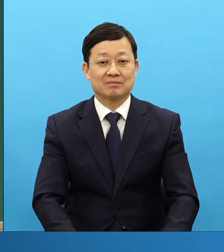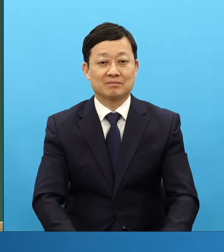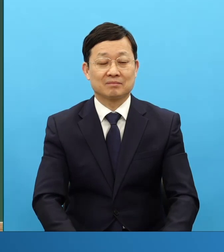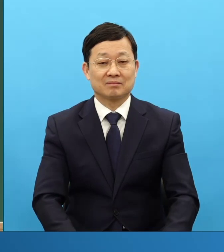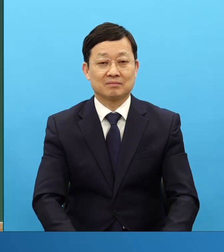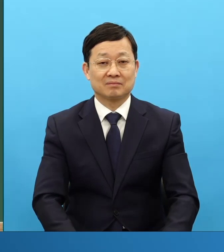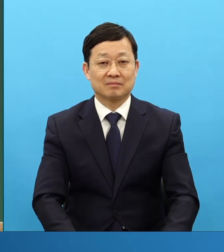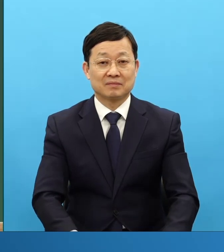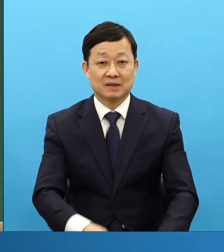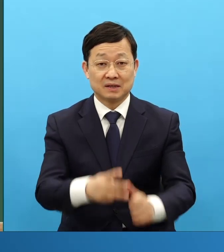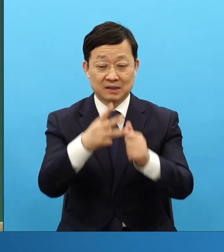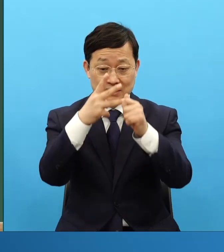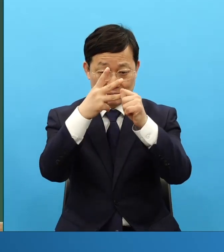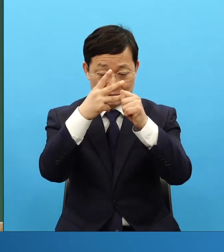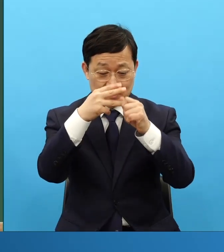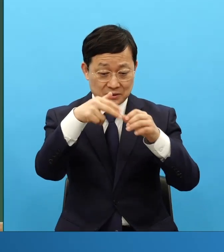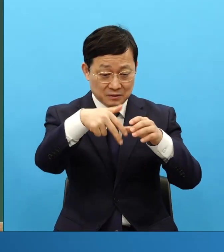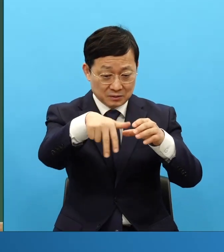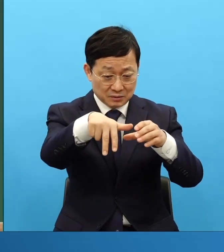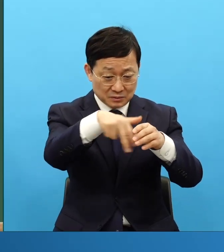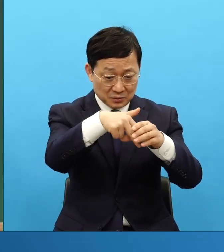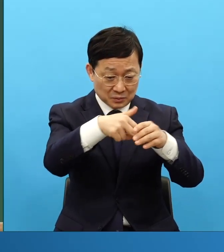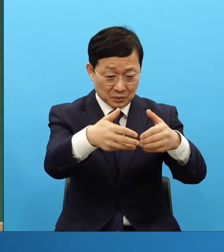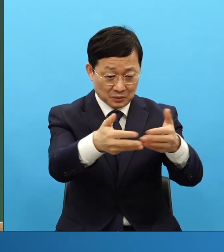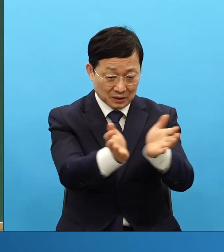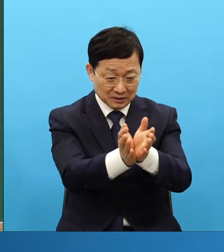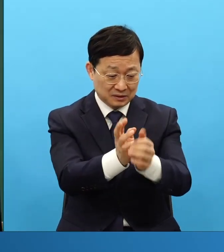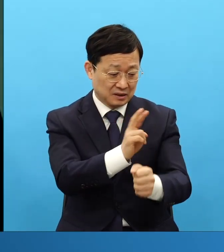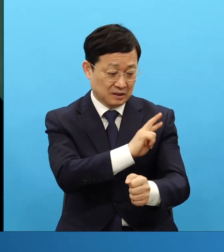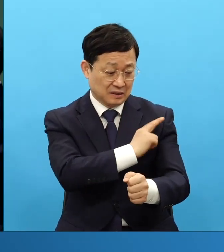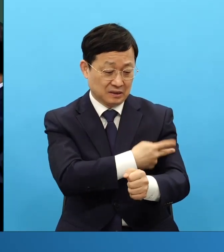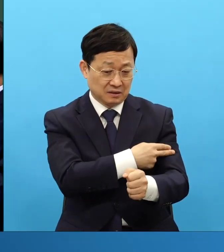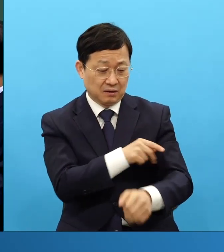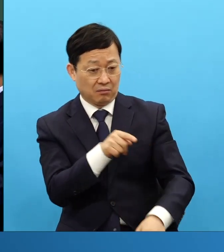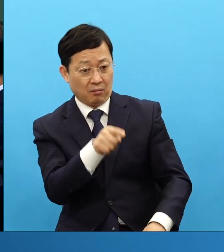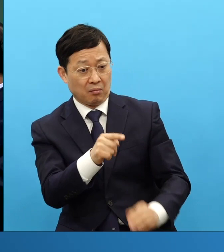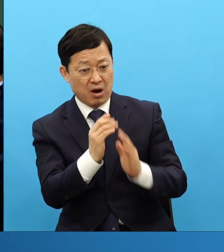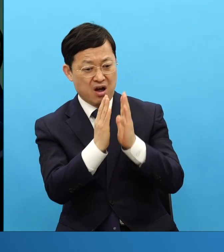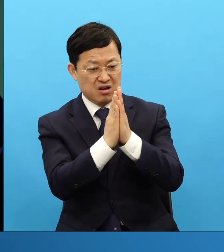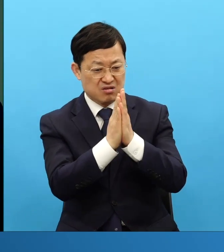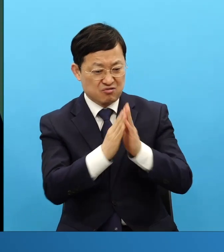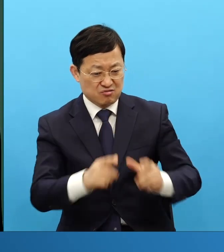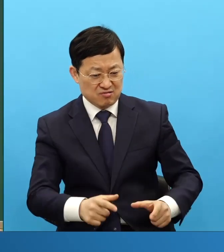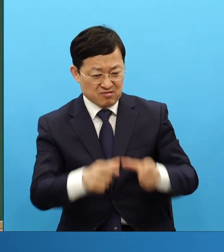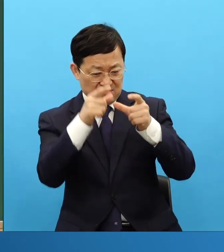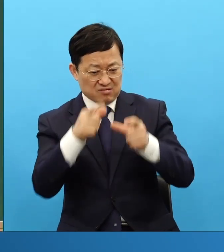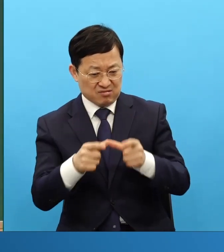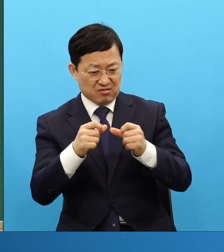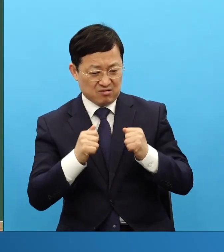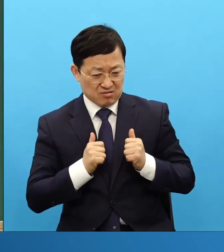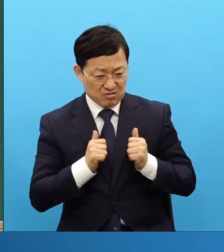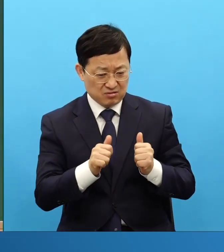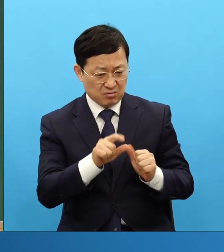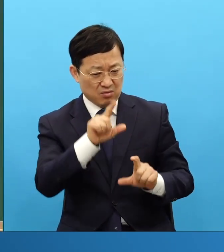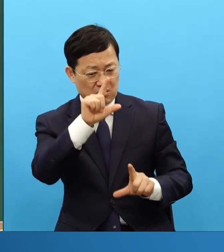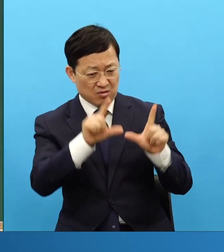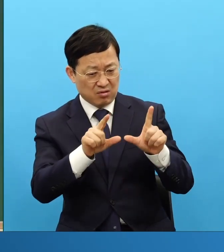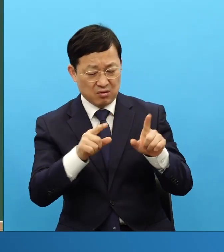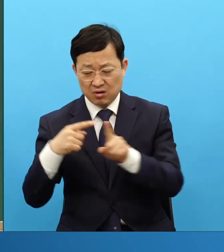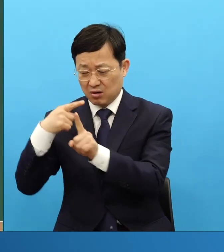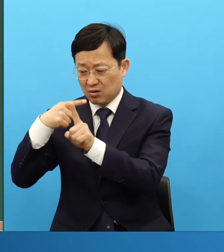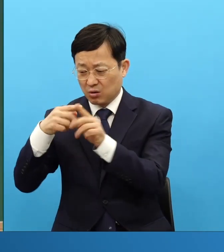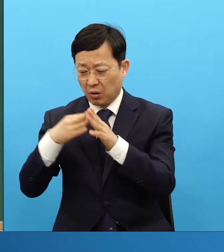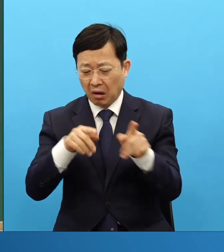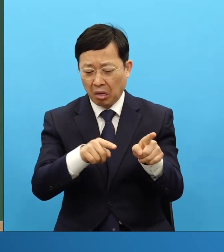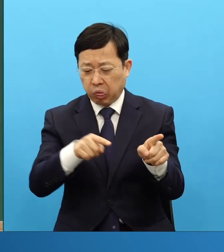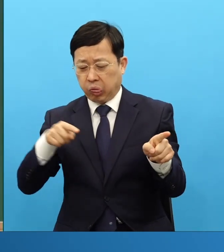이단에게 많은 사람들을 뺏기고 있습니다. And right now we're losing many people to the religious organizations and heresies. 그 부분도